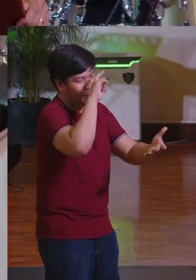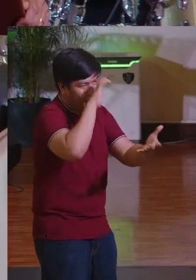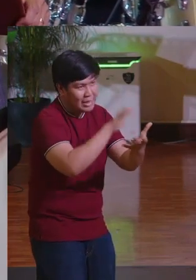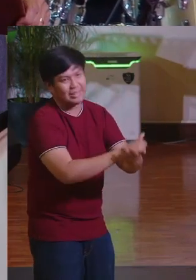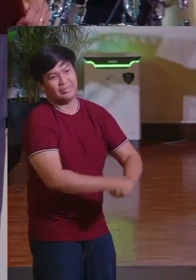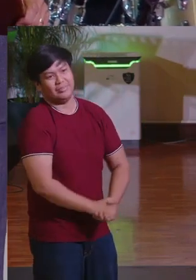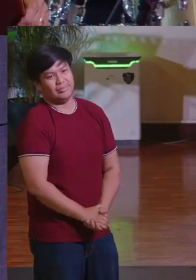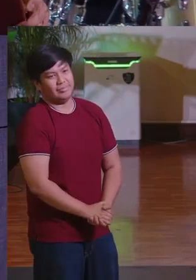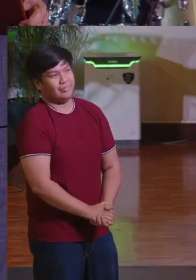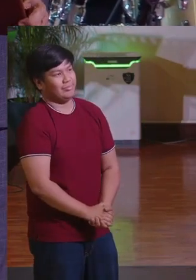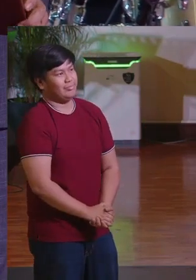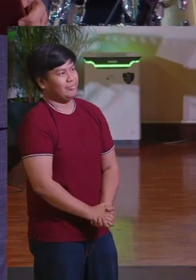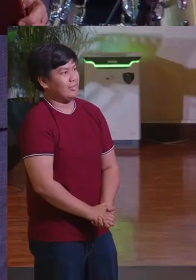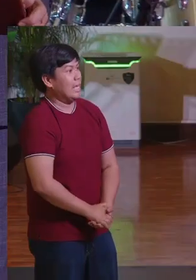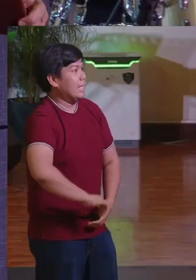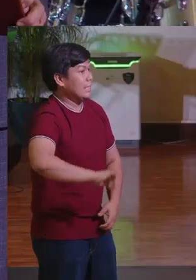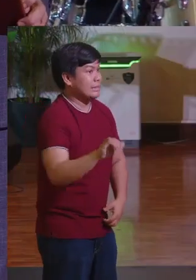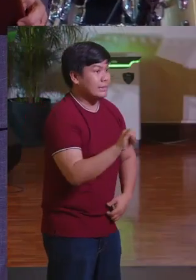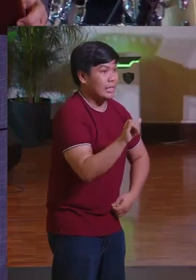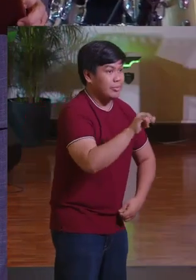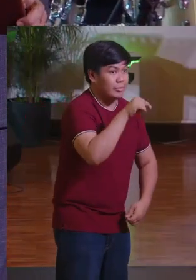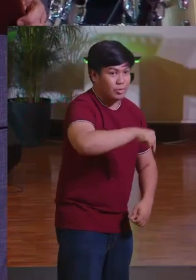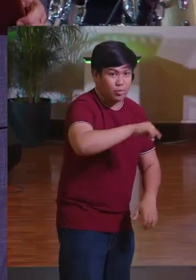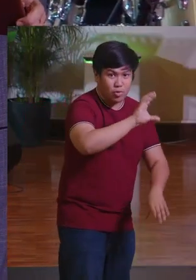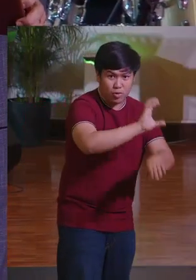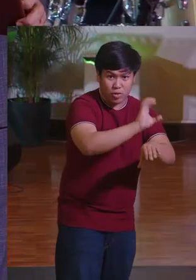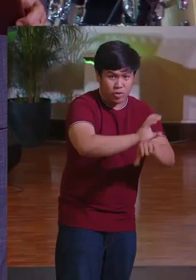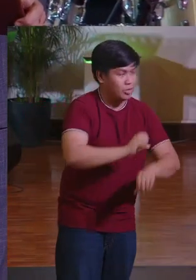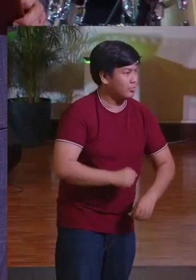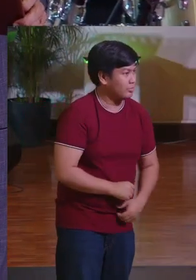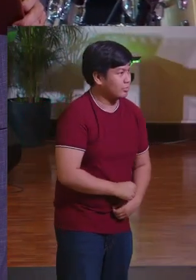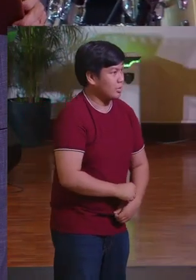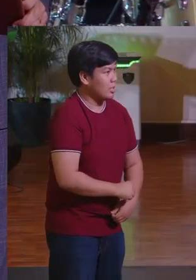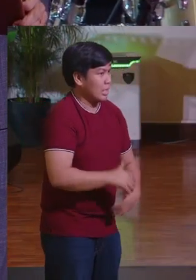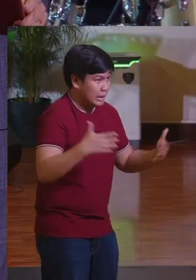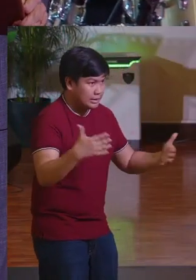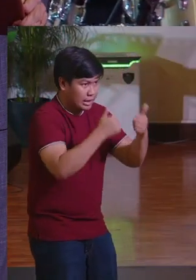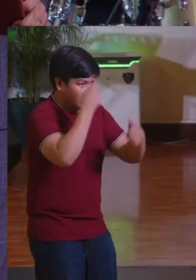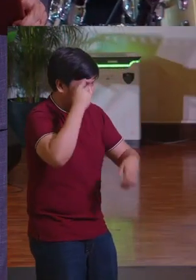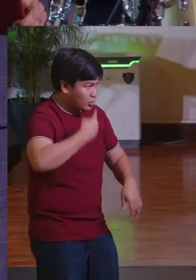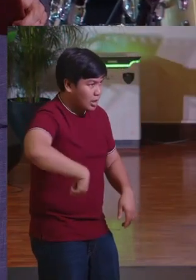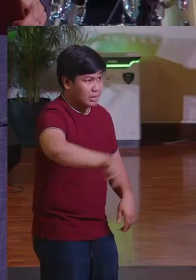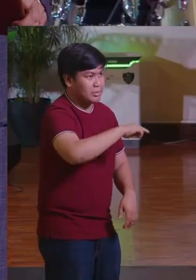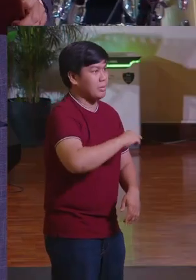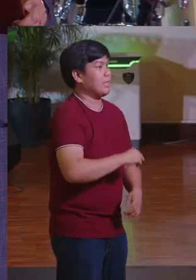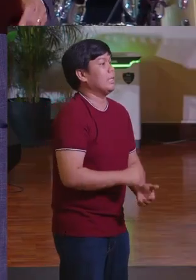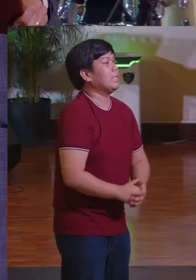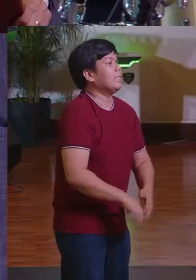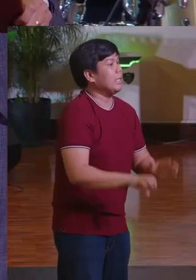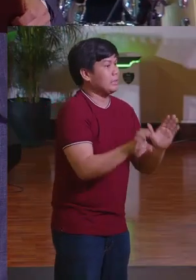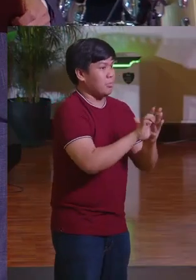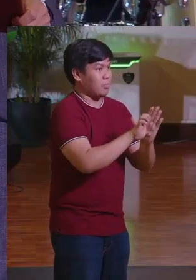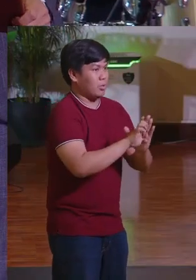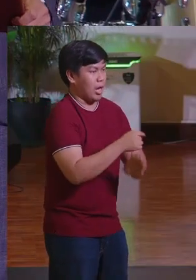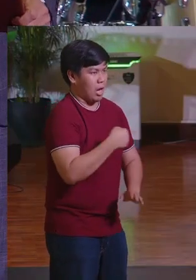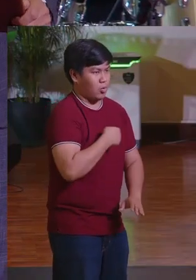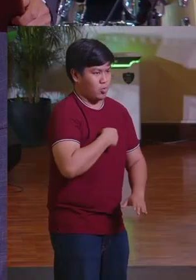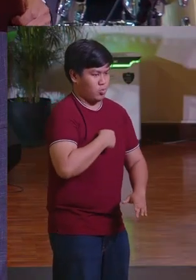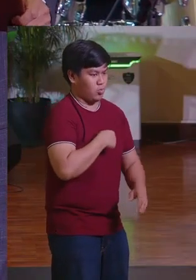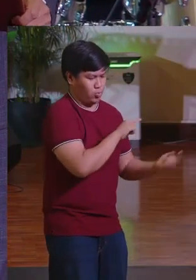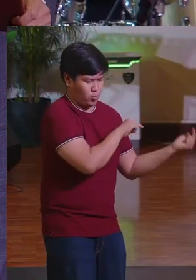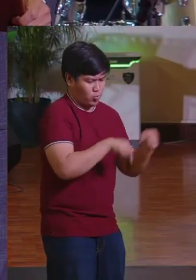Gawin din po sa ating nasa iglesia. Ito po'y hamon sa atin sapagkat pag tayo po'y naninindigan sa